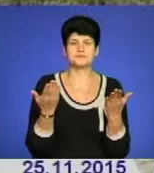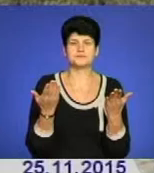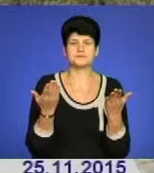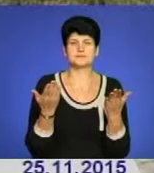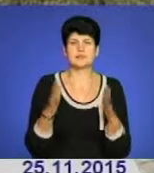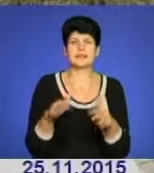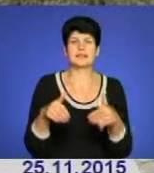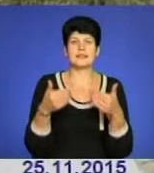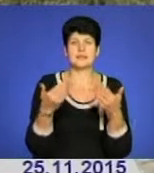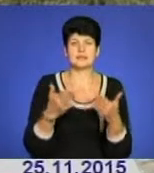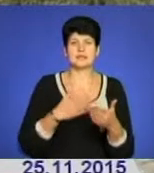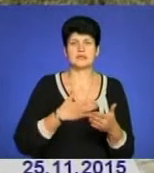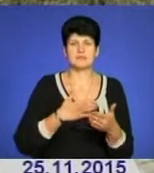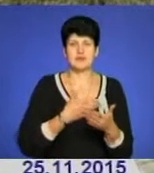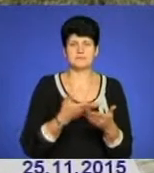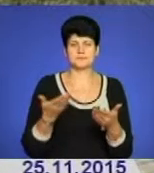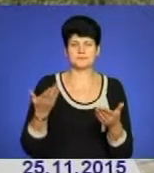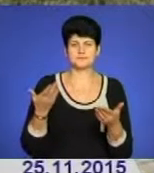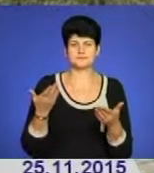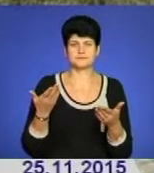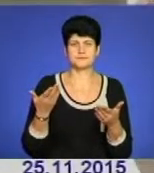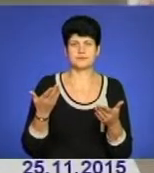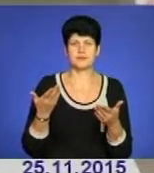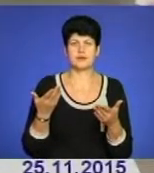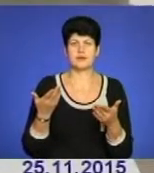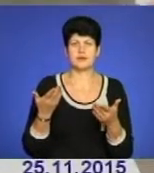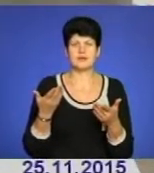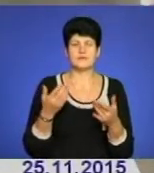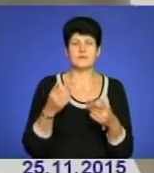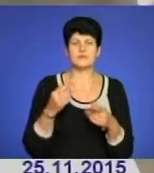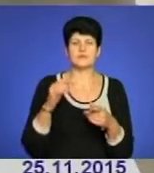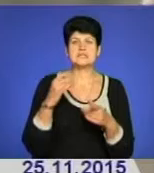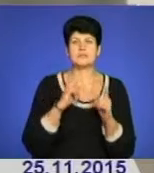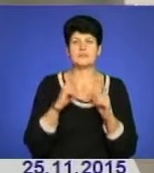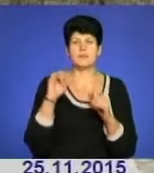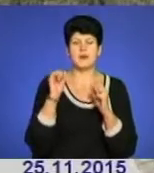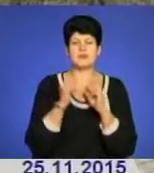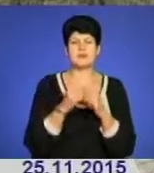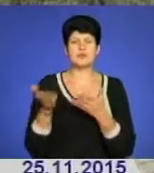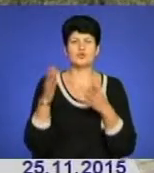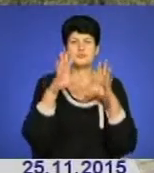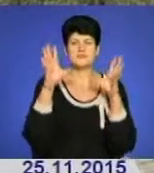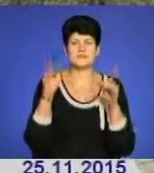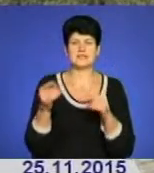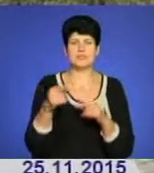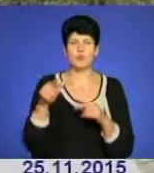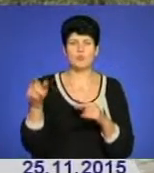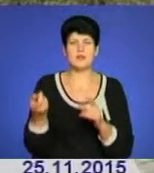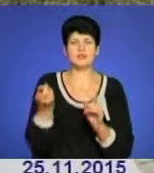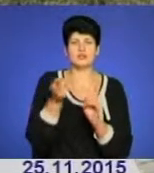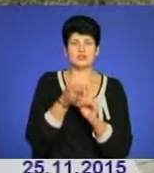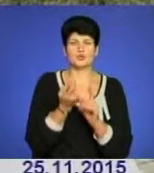десь надана нам від Інституту пам'яті. Запрошуємо всіх тернополян долучитися до